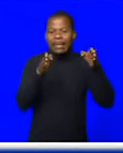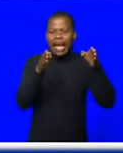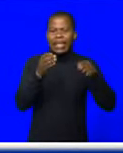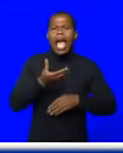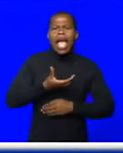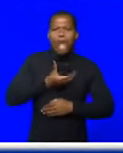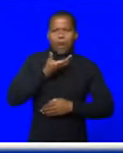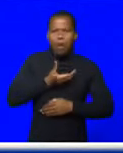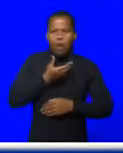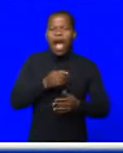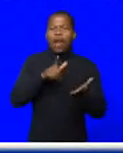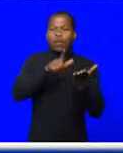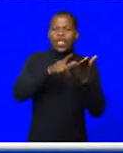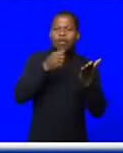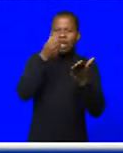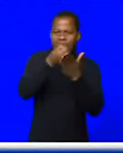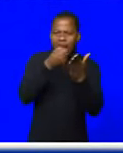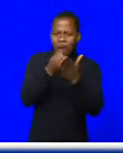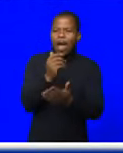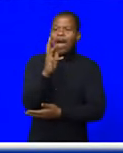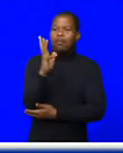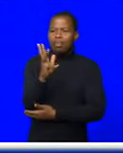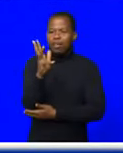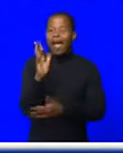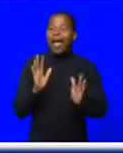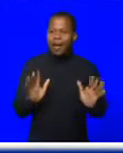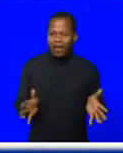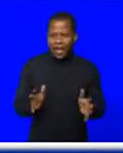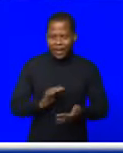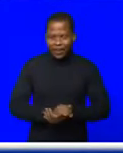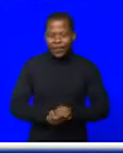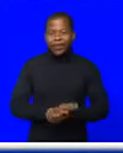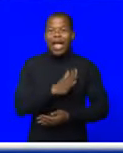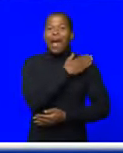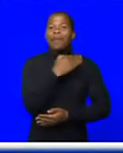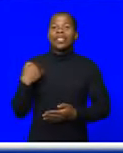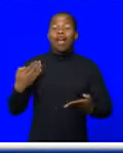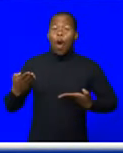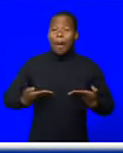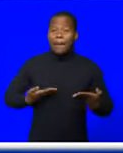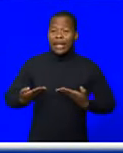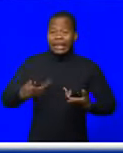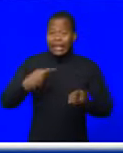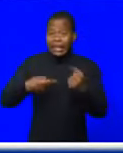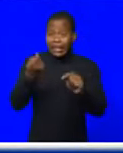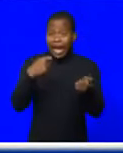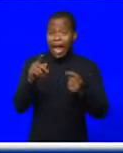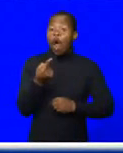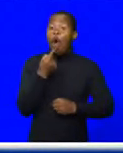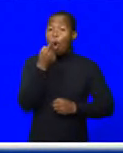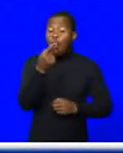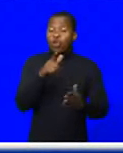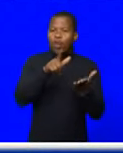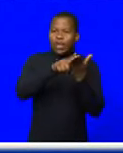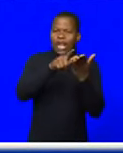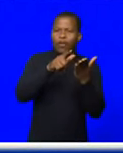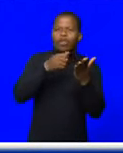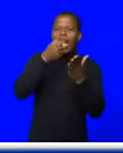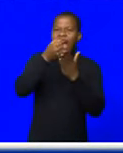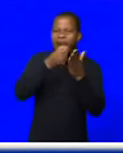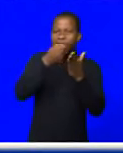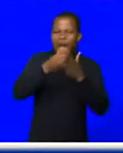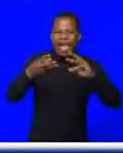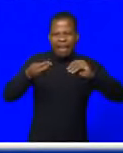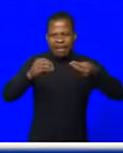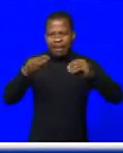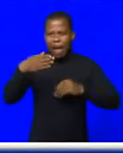kwendvuna yelitiko letemabhizinisi kanye nekuthengiselana mancobo akhumalo sizathu lesikhulu sekuthi lo mthetho ubukwede kwenta kwekuthi kube melula